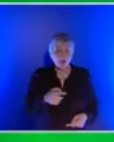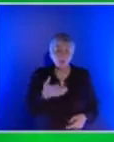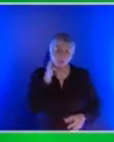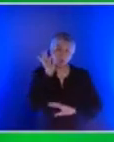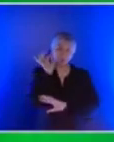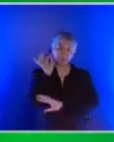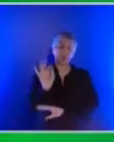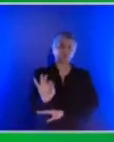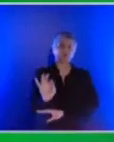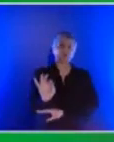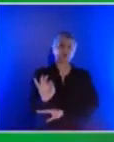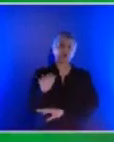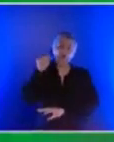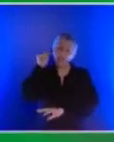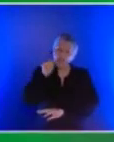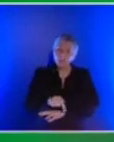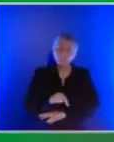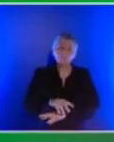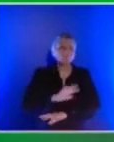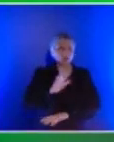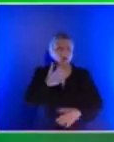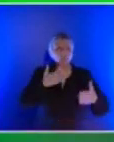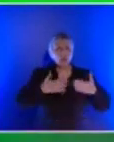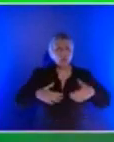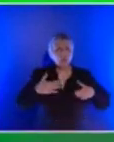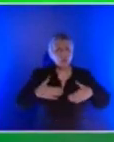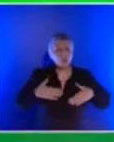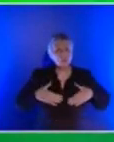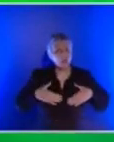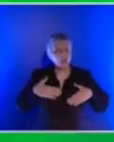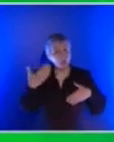της στρατηγικής μας για την πράσινη μετάβαση.